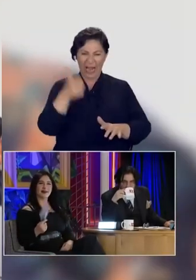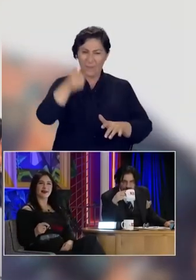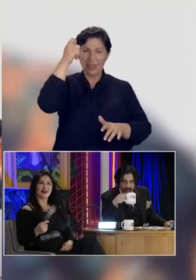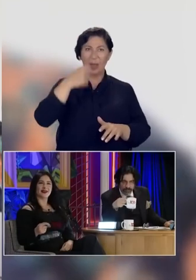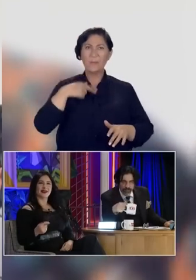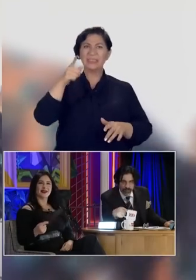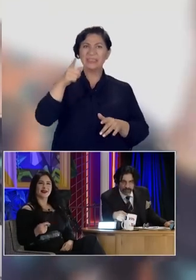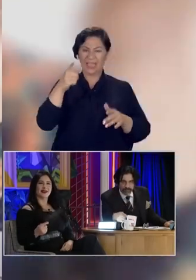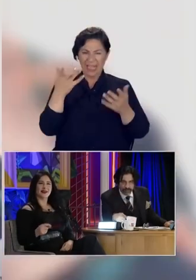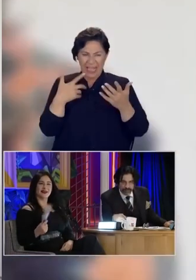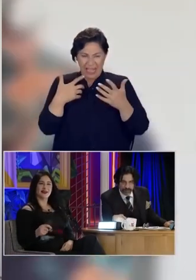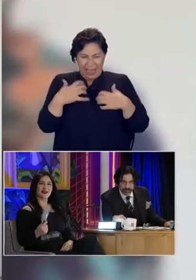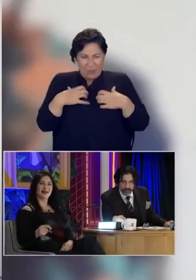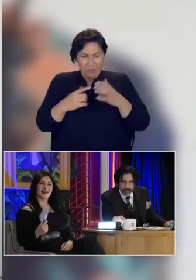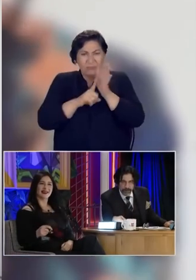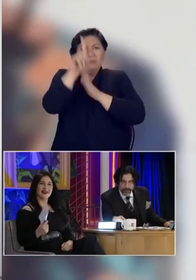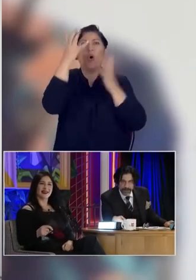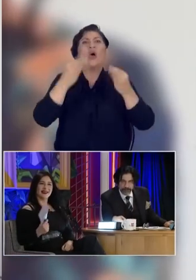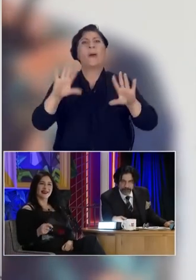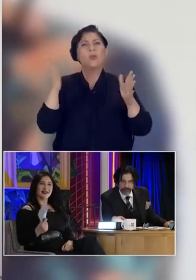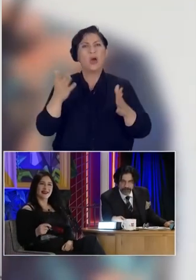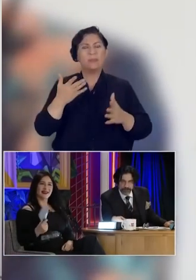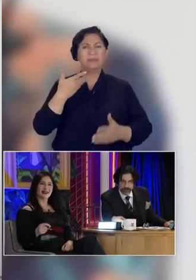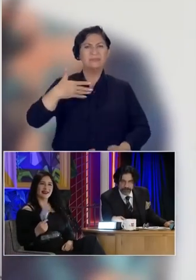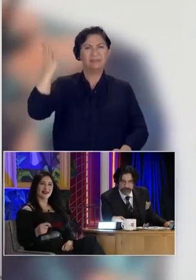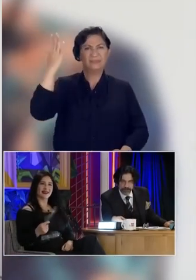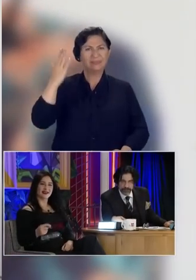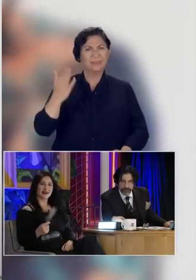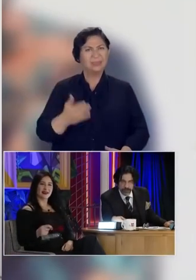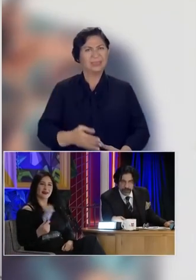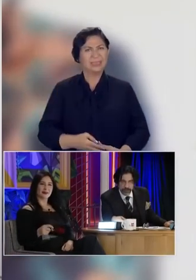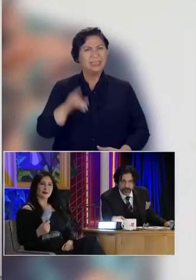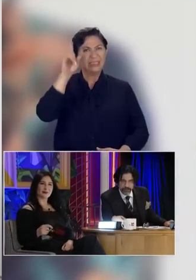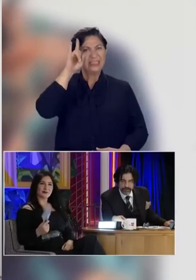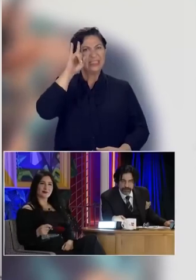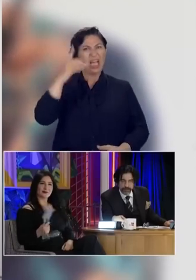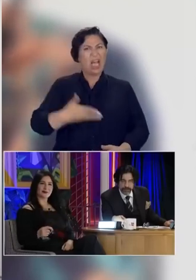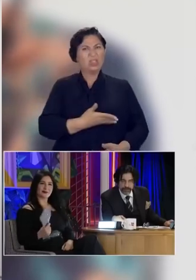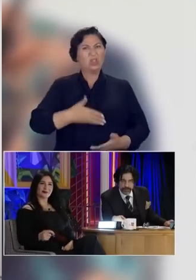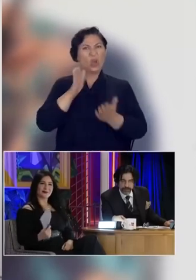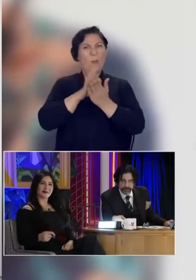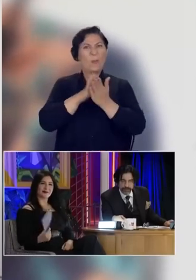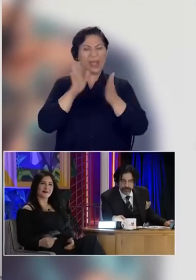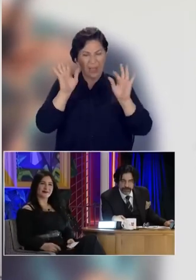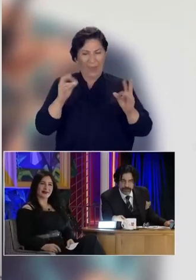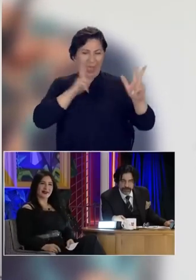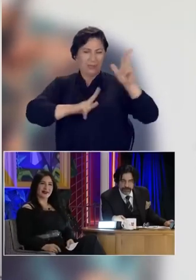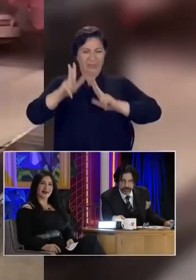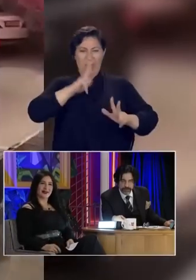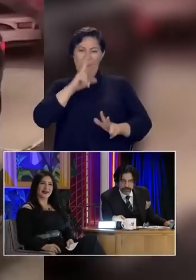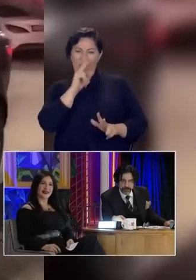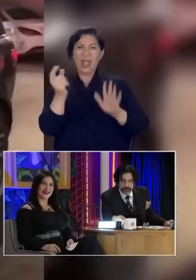keşfete düşemiyorum ya. Hayret bir şey. Kıskanç aç köpekler. Tabii elbisemi beğendi, kıskançlığından